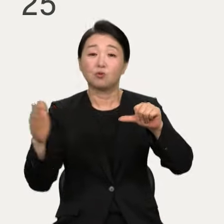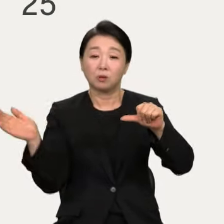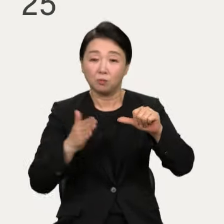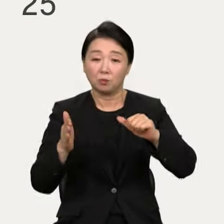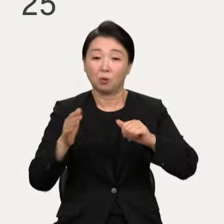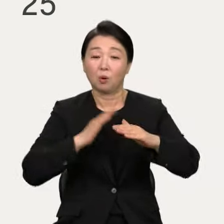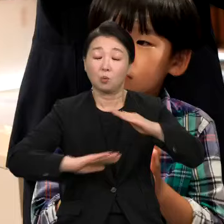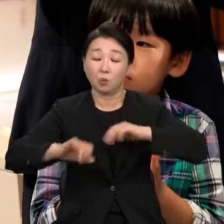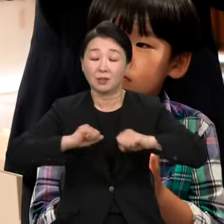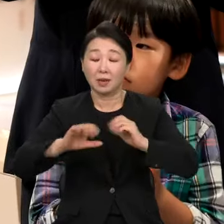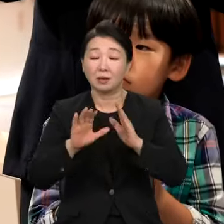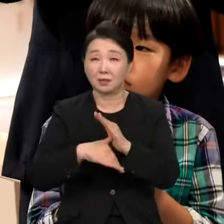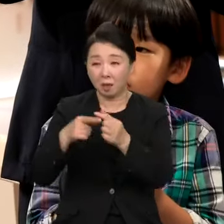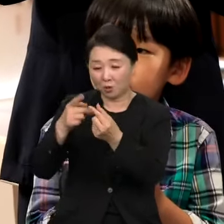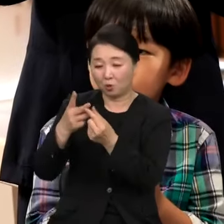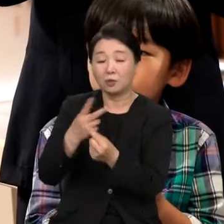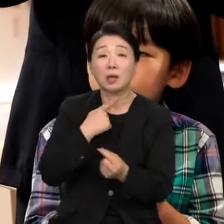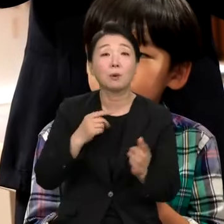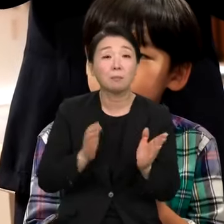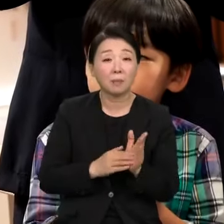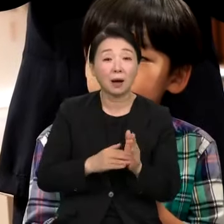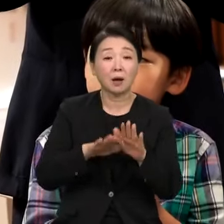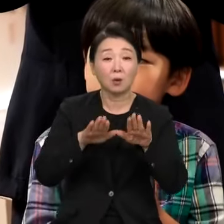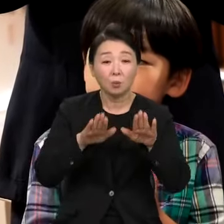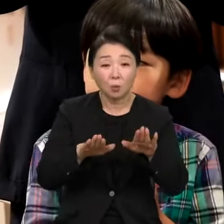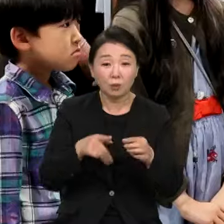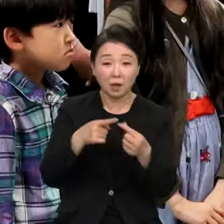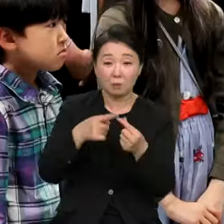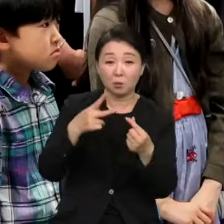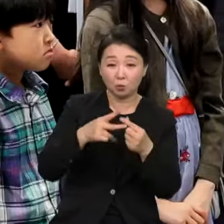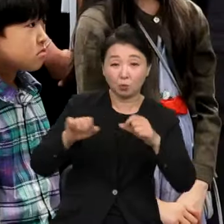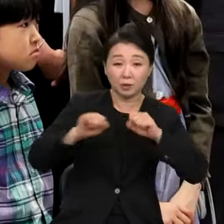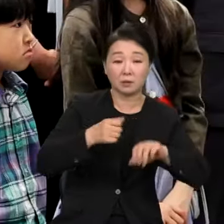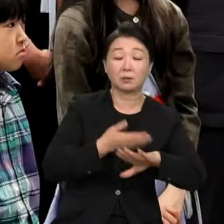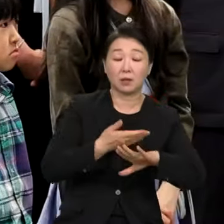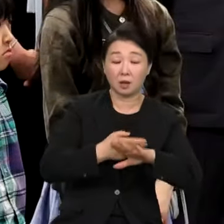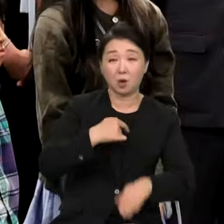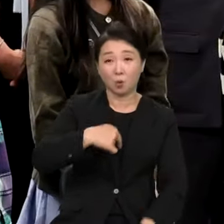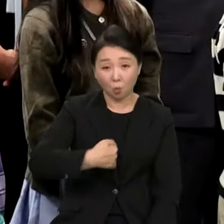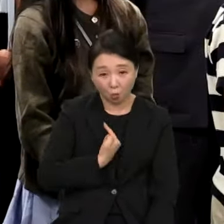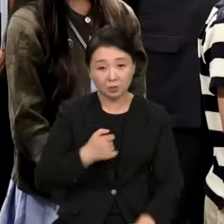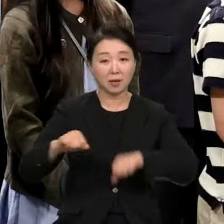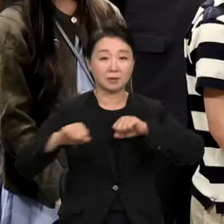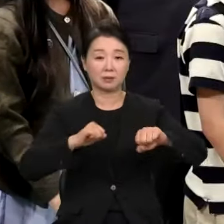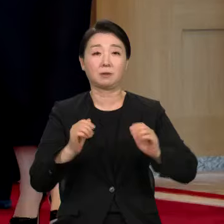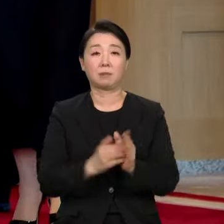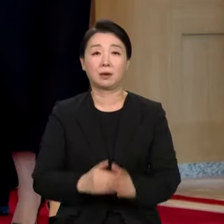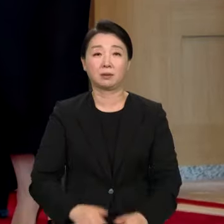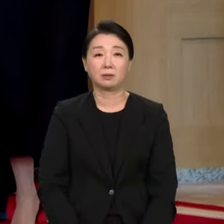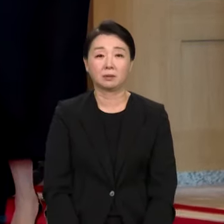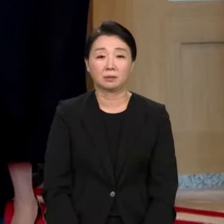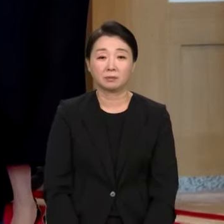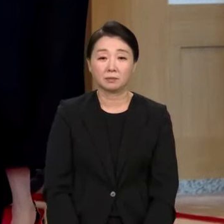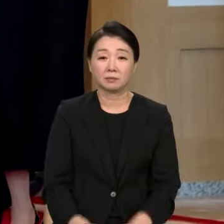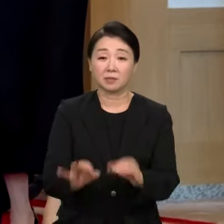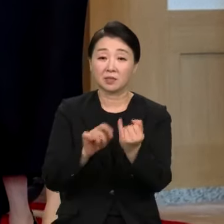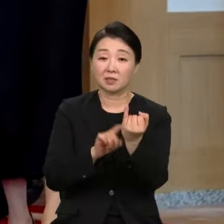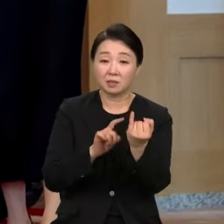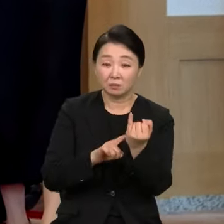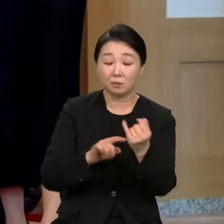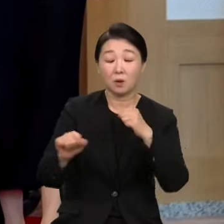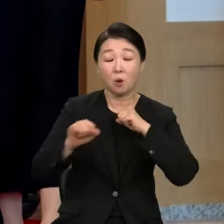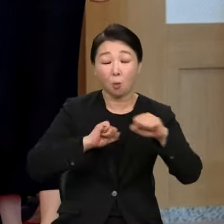행사에 등장했습니다 특히 오늘은 앞선 두 번의 일정과 달리 김여사 단독으로 일정을 소화했습니다 김여사가 활동